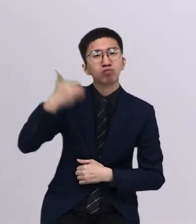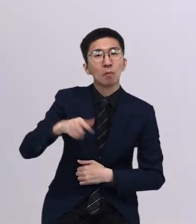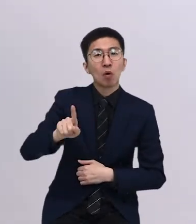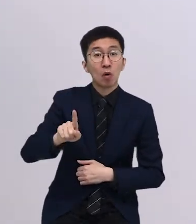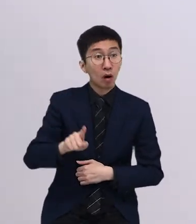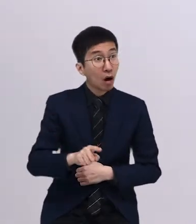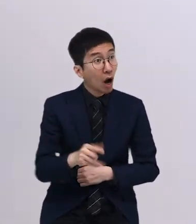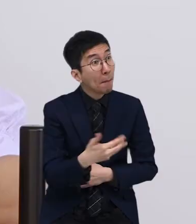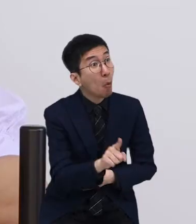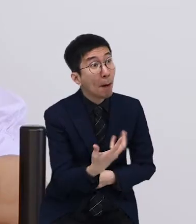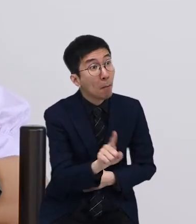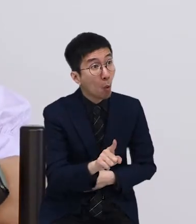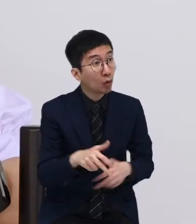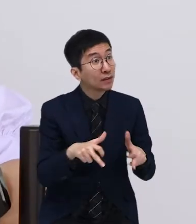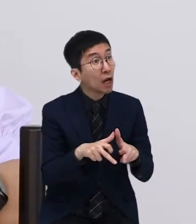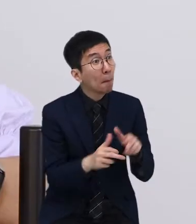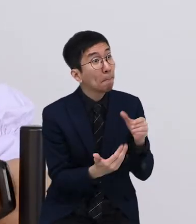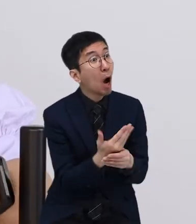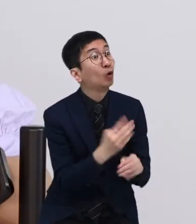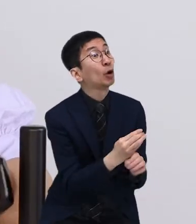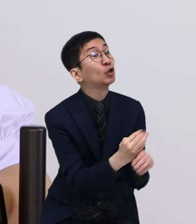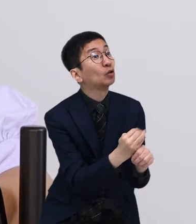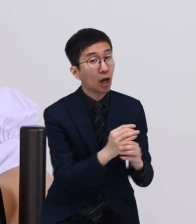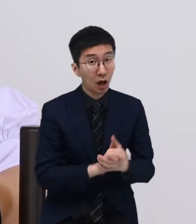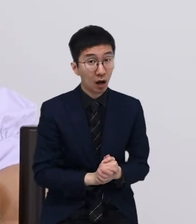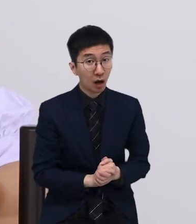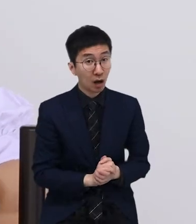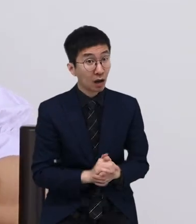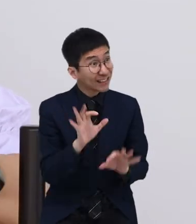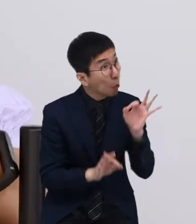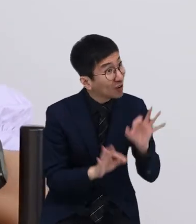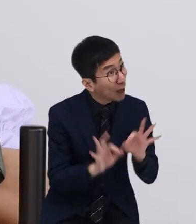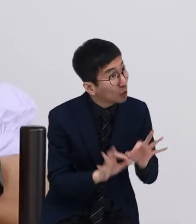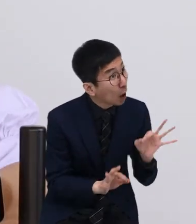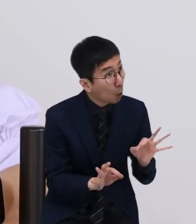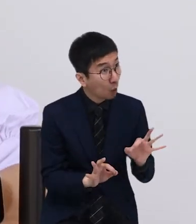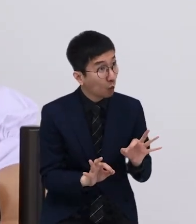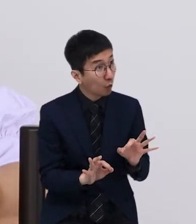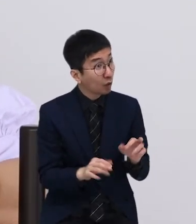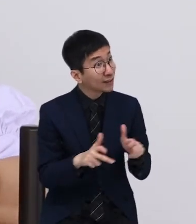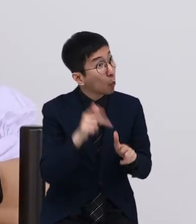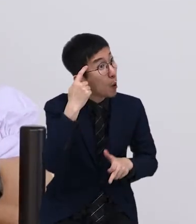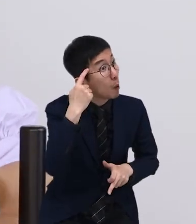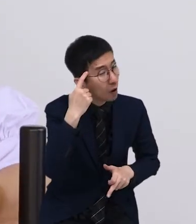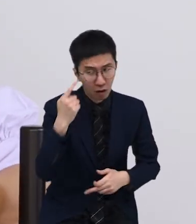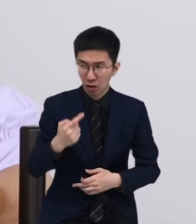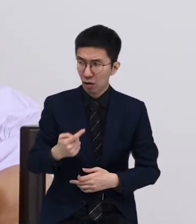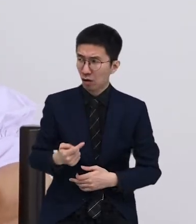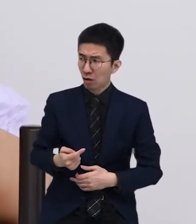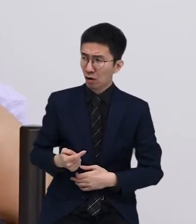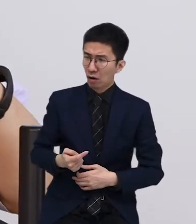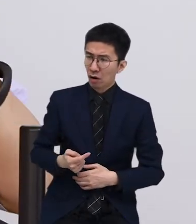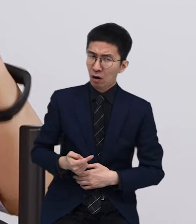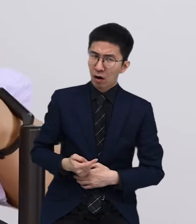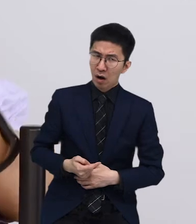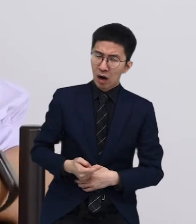분들이 대뜸 어디가 아파요? 언제부터 그렇게 됐어요? 어렸을 때 사고 났어요? 언제부터 장애인이 됐어요?